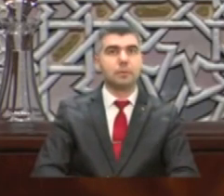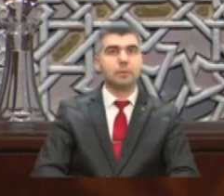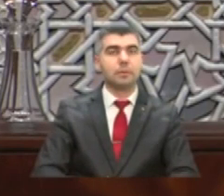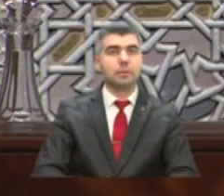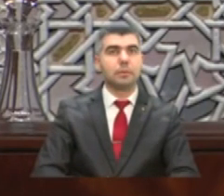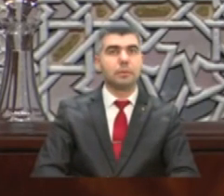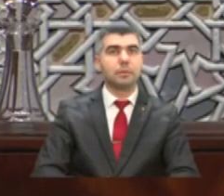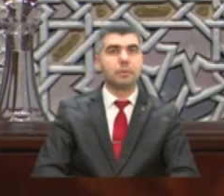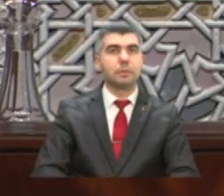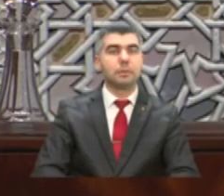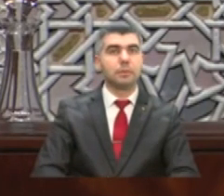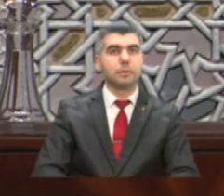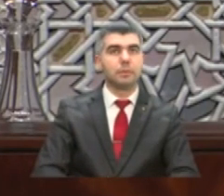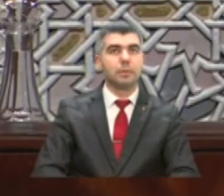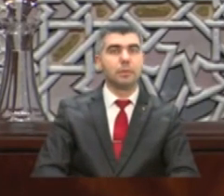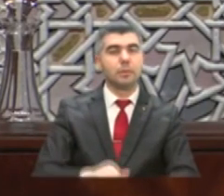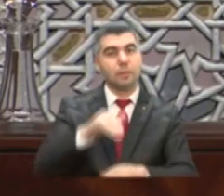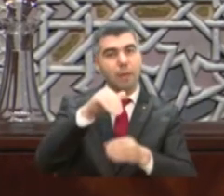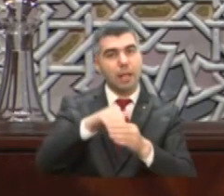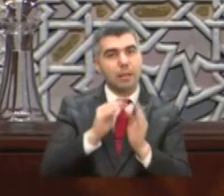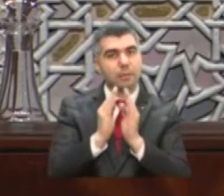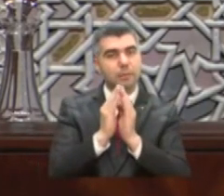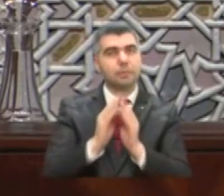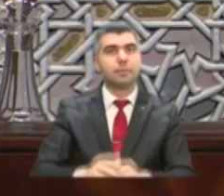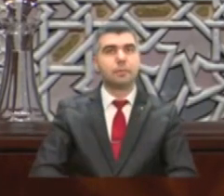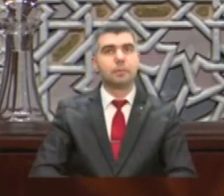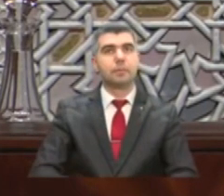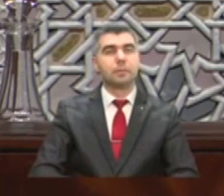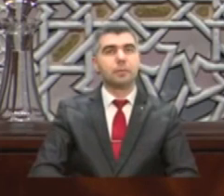للنائب سيد مصطفى الإبراهيمي باسم فريق العدالة والتنمية.